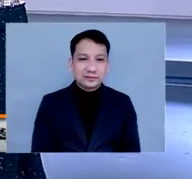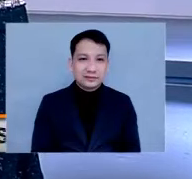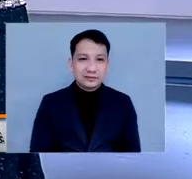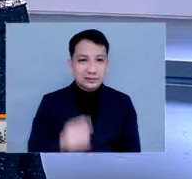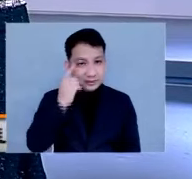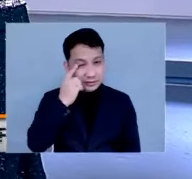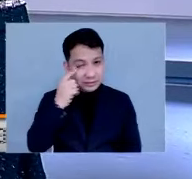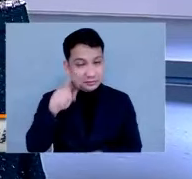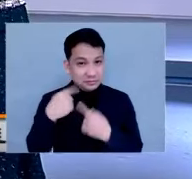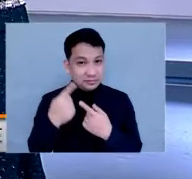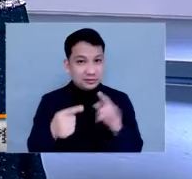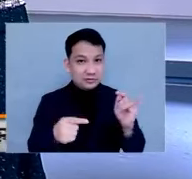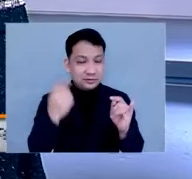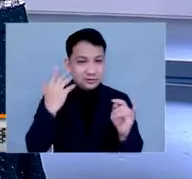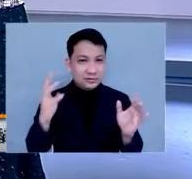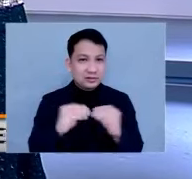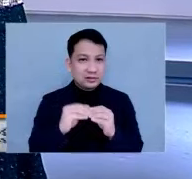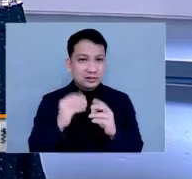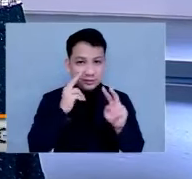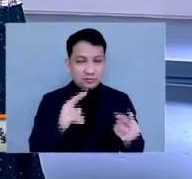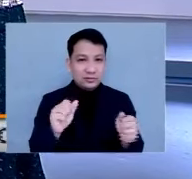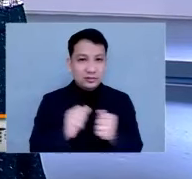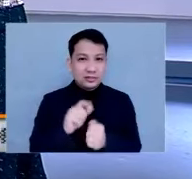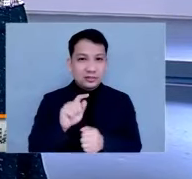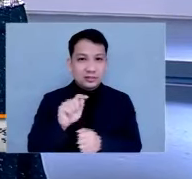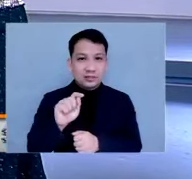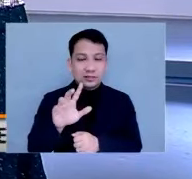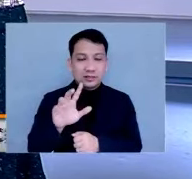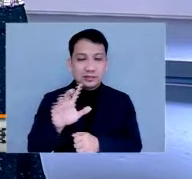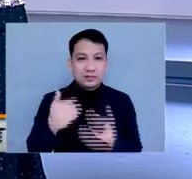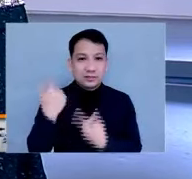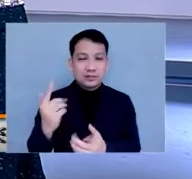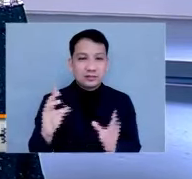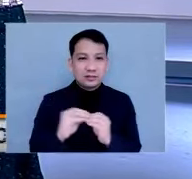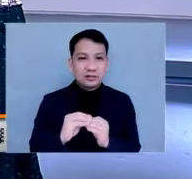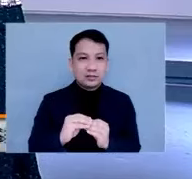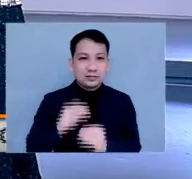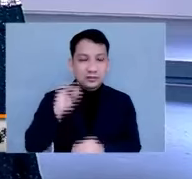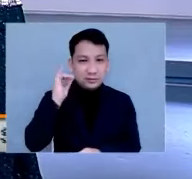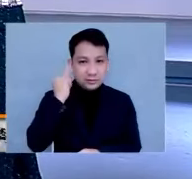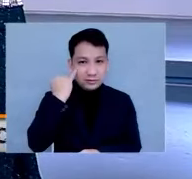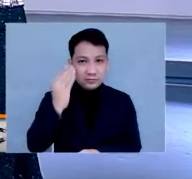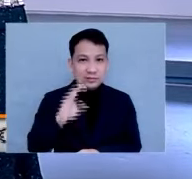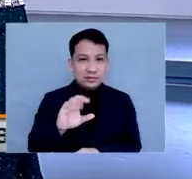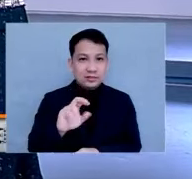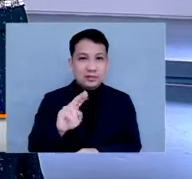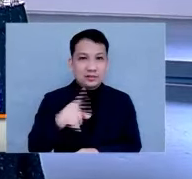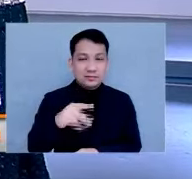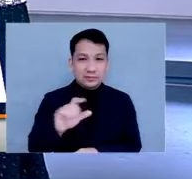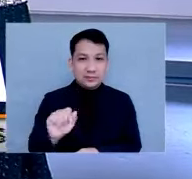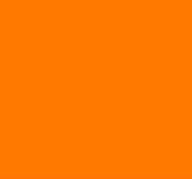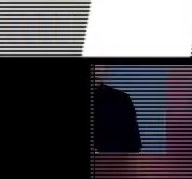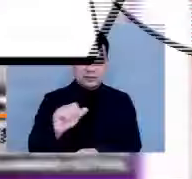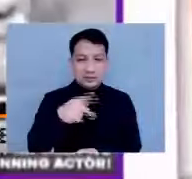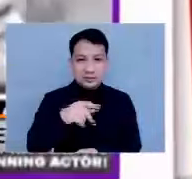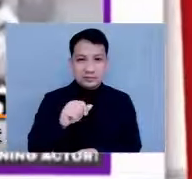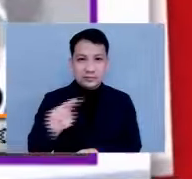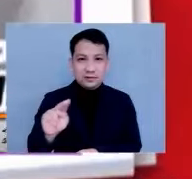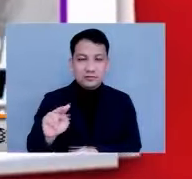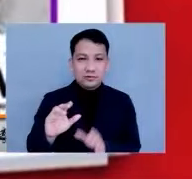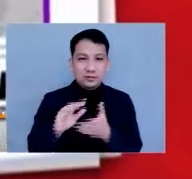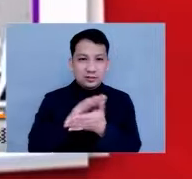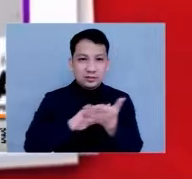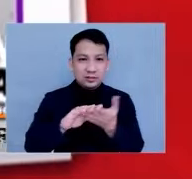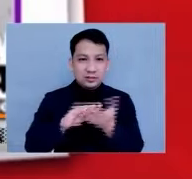mula sa YouTube mapapanood na rin sa telebisyon ang hit series na Julius Babao unplug ni Papu no filter na